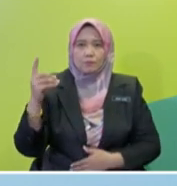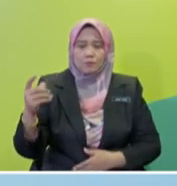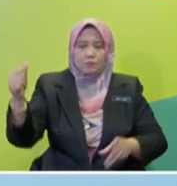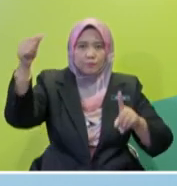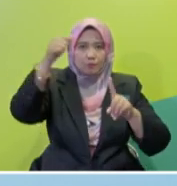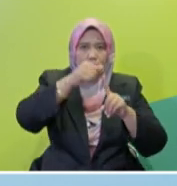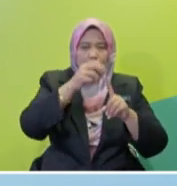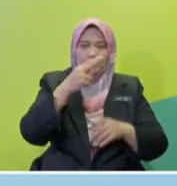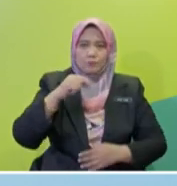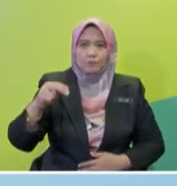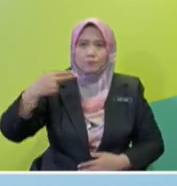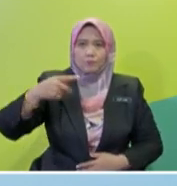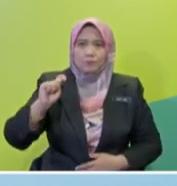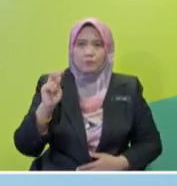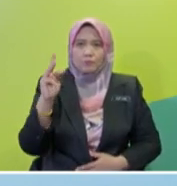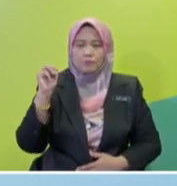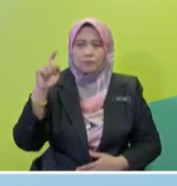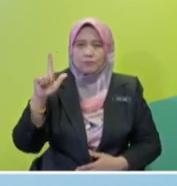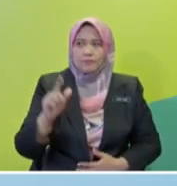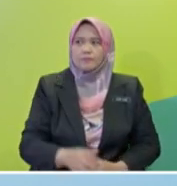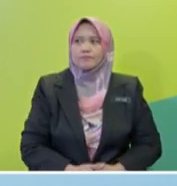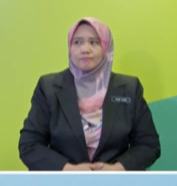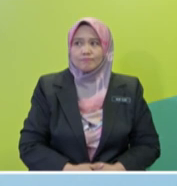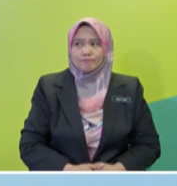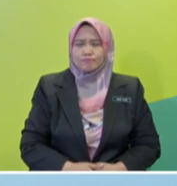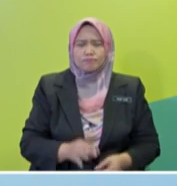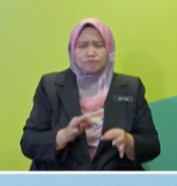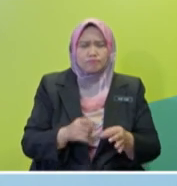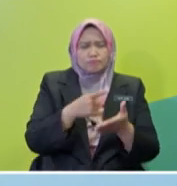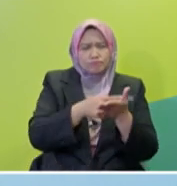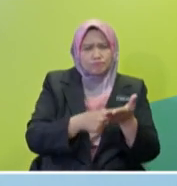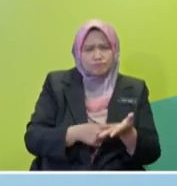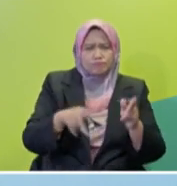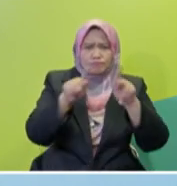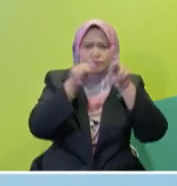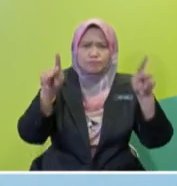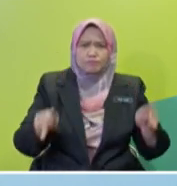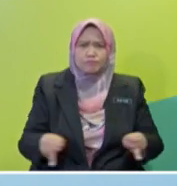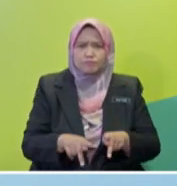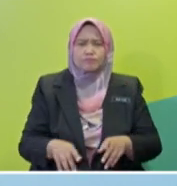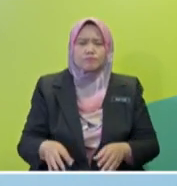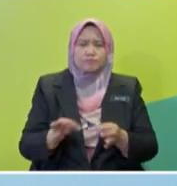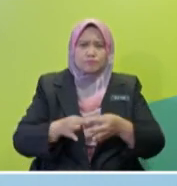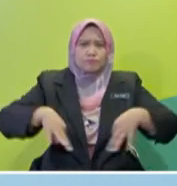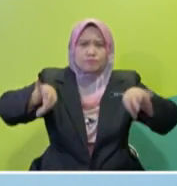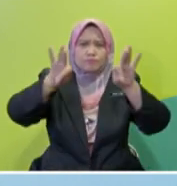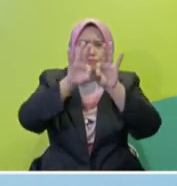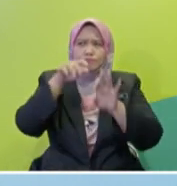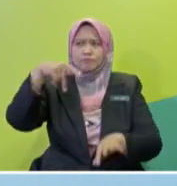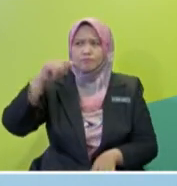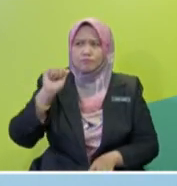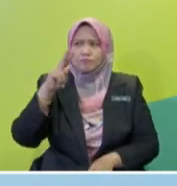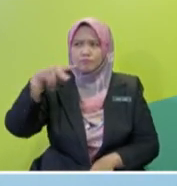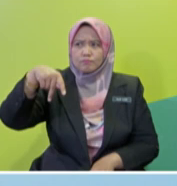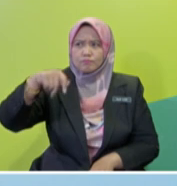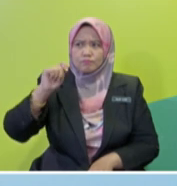adalah merupakan satu ciri lakaran yang menggambarkan isi kandungan untuk setiap paparan skrip